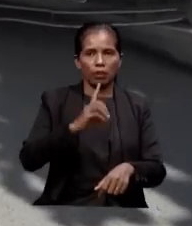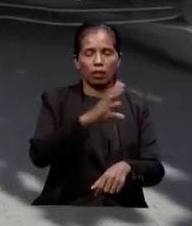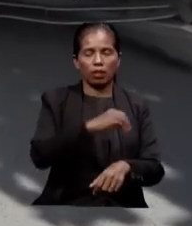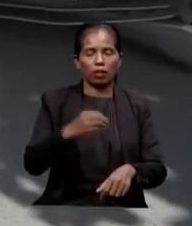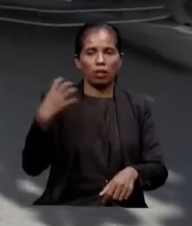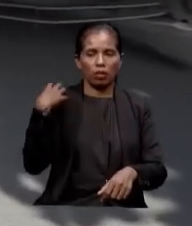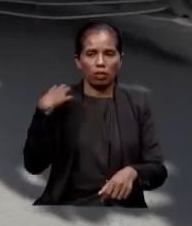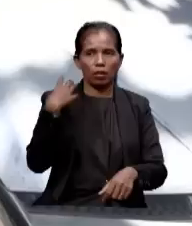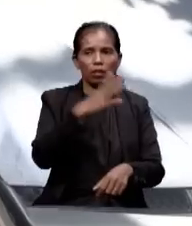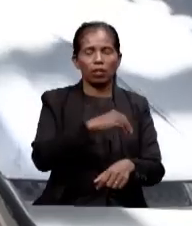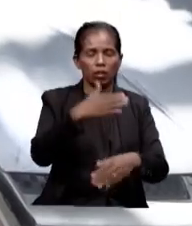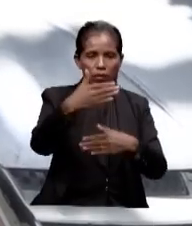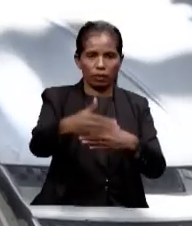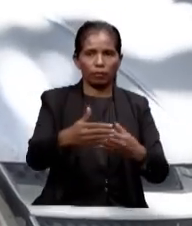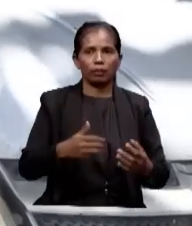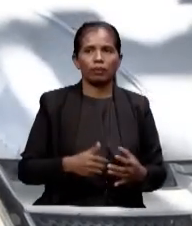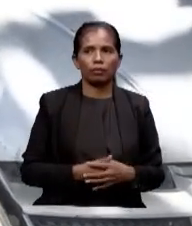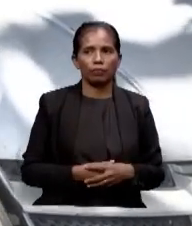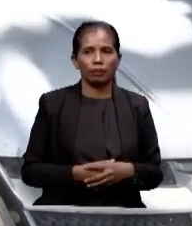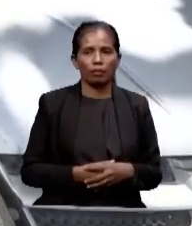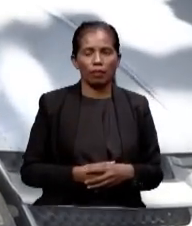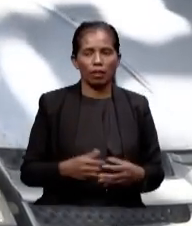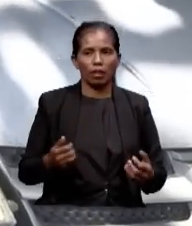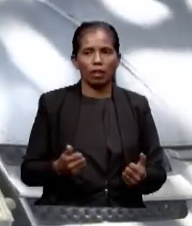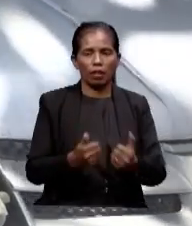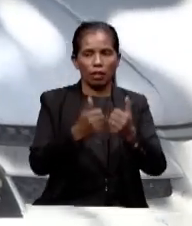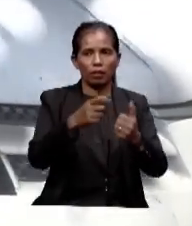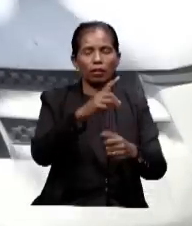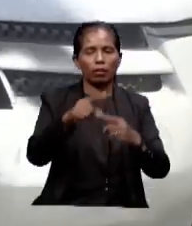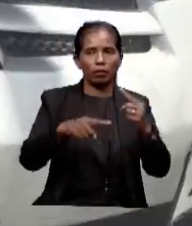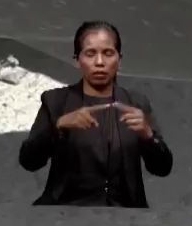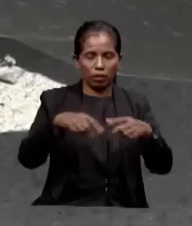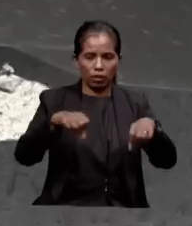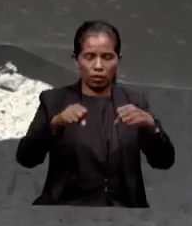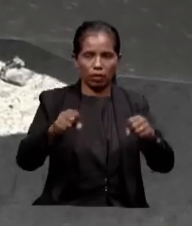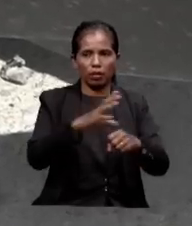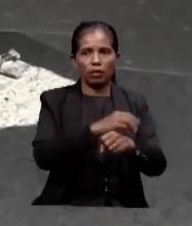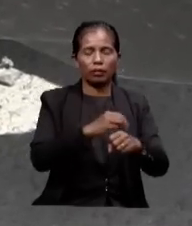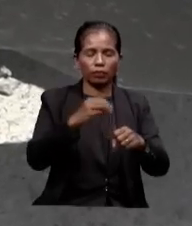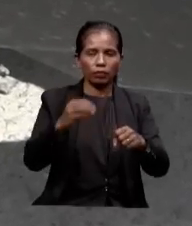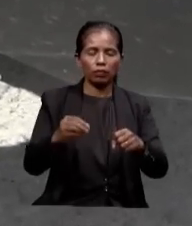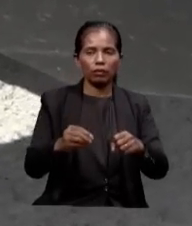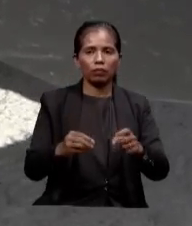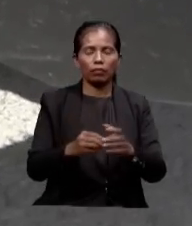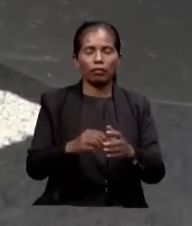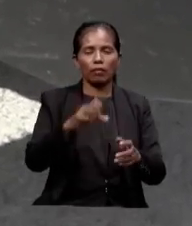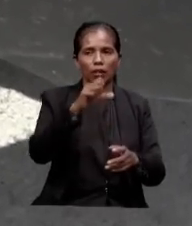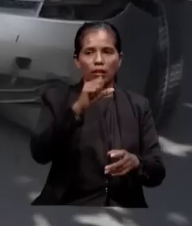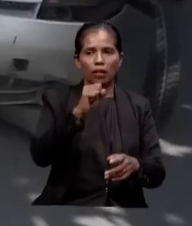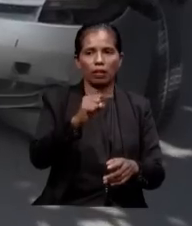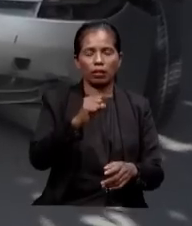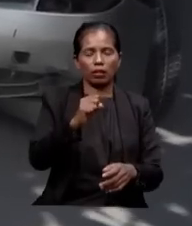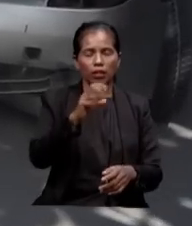jornal independenti nia wen. Asidente ne akontese banjira motorizada ho sapa matrikula